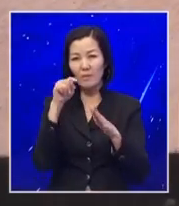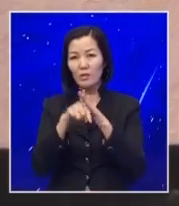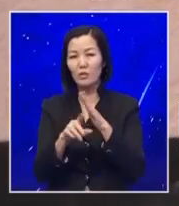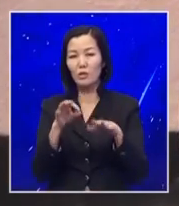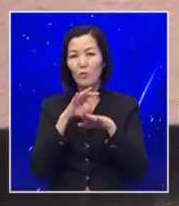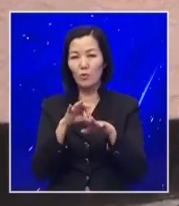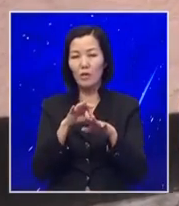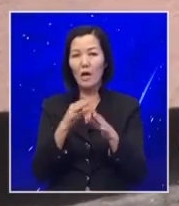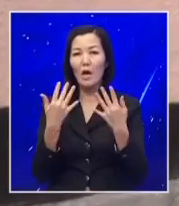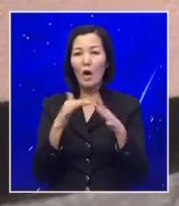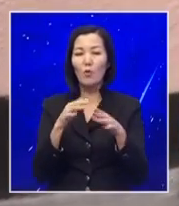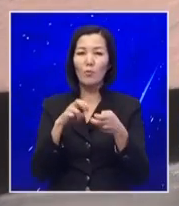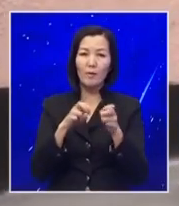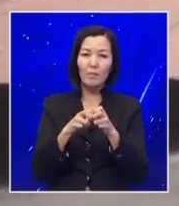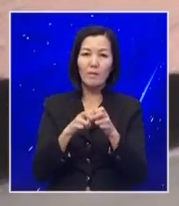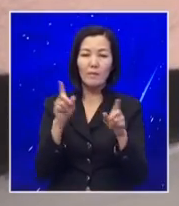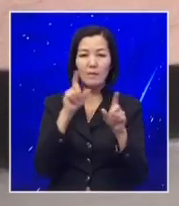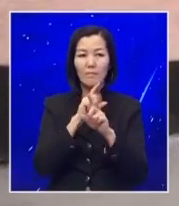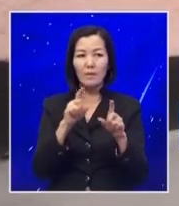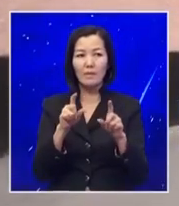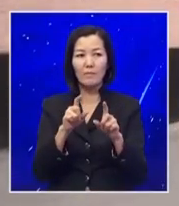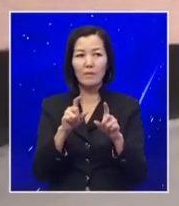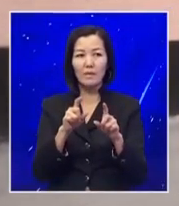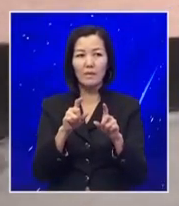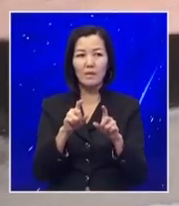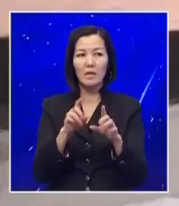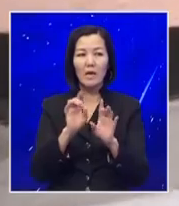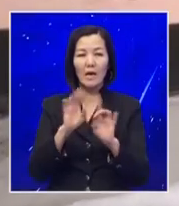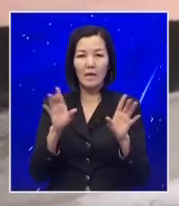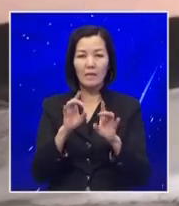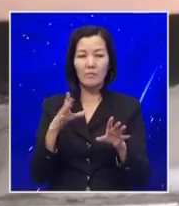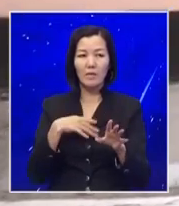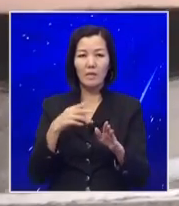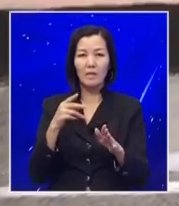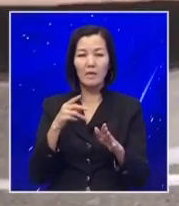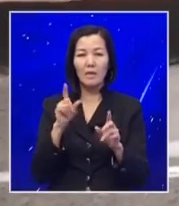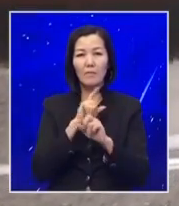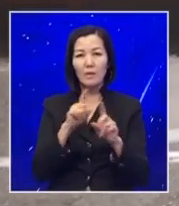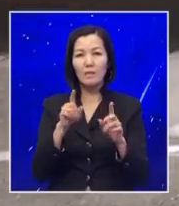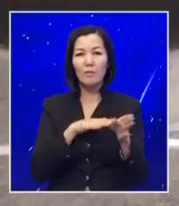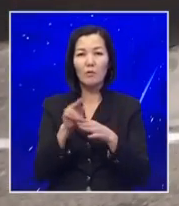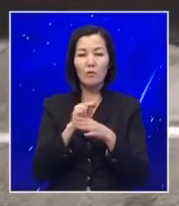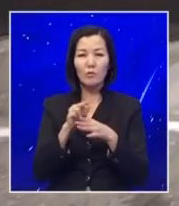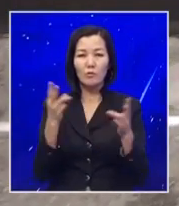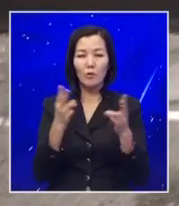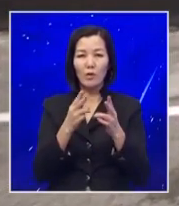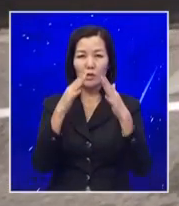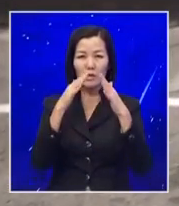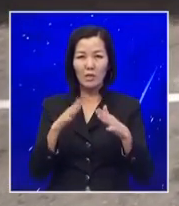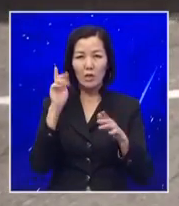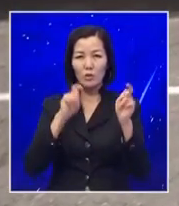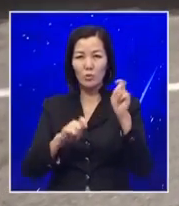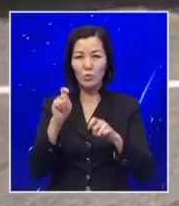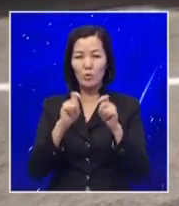өтті. Ауылдың проблемасын мектептен шықпай жатып ақ айтып жатты. Мектепке күрделі жөндеу жұмыстары қажет, төбеден су ағады,